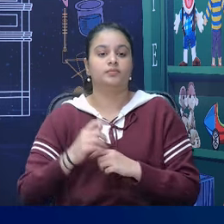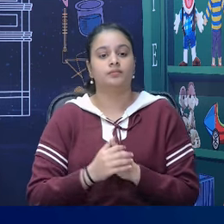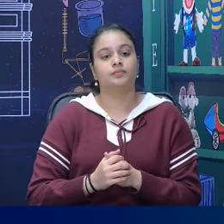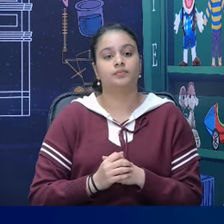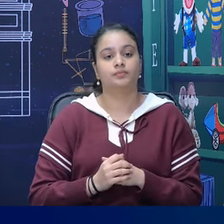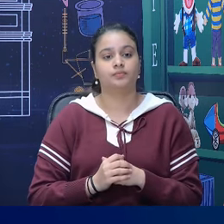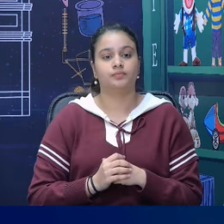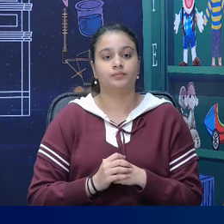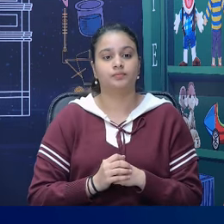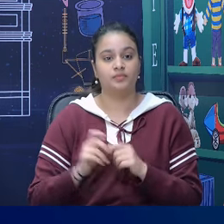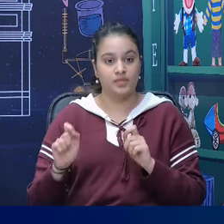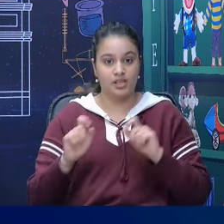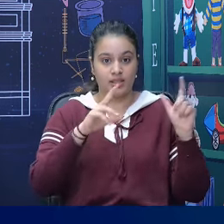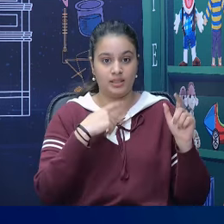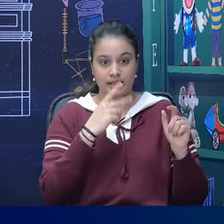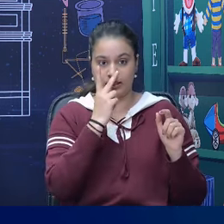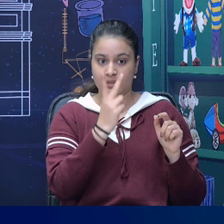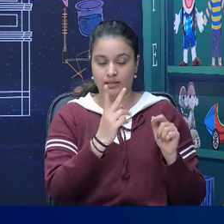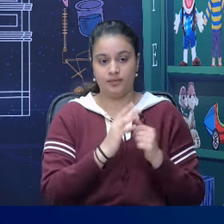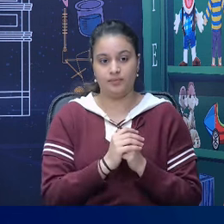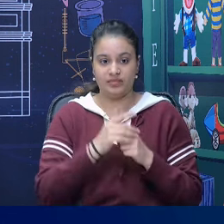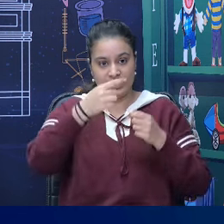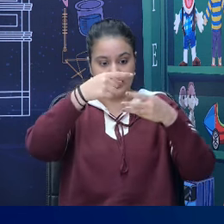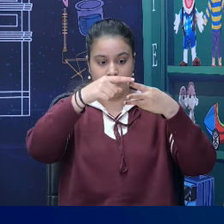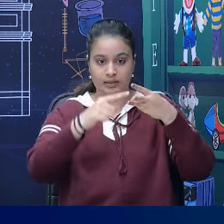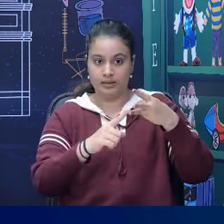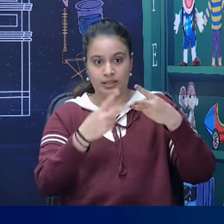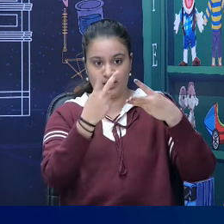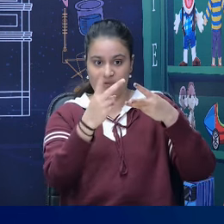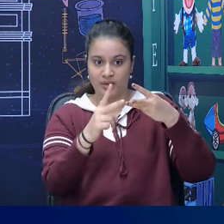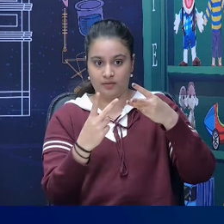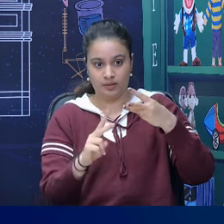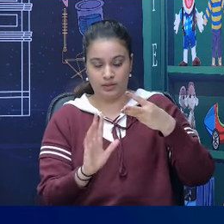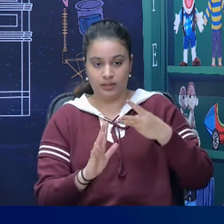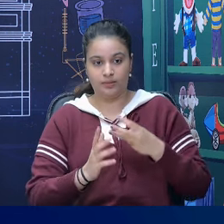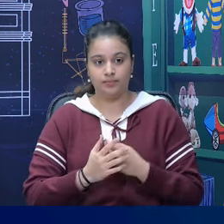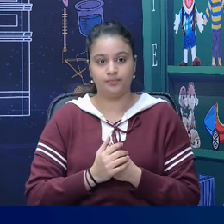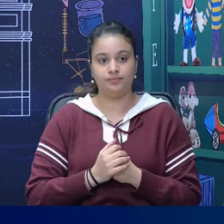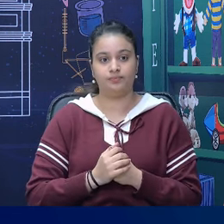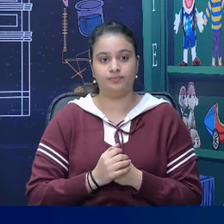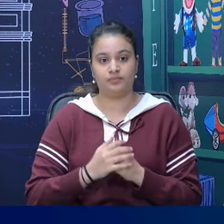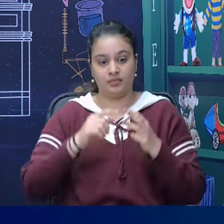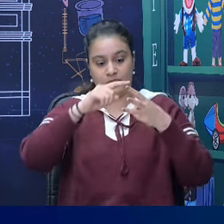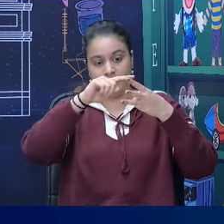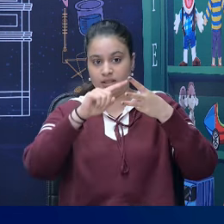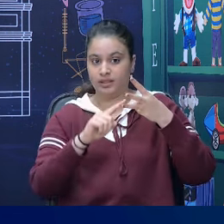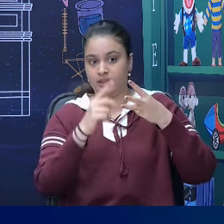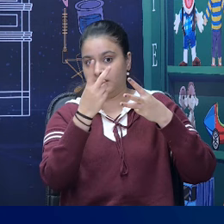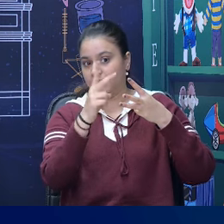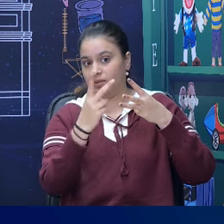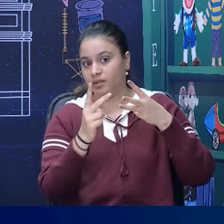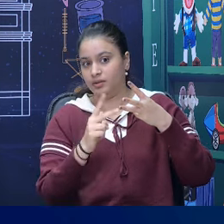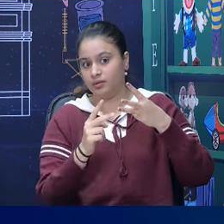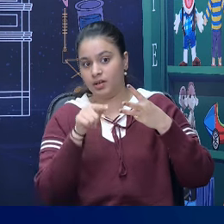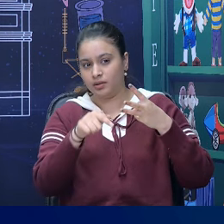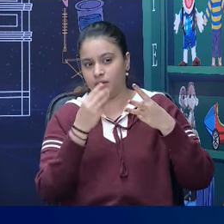है ये तीन एक्सप्रेशन अलग-अलग है हां सिमरन ठीक है तो अब जो ये तीन एक्सप्रेशन अलग-अलग है क्या आप मुझे